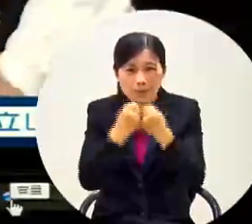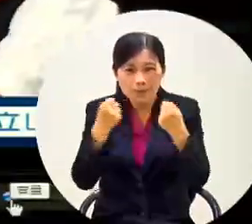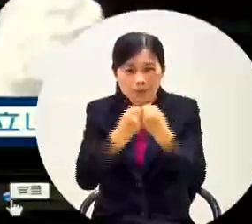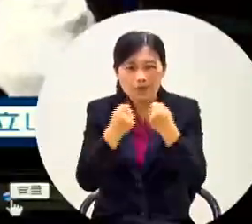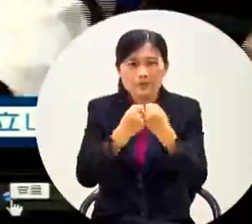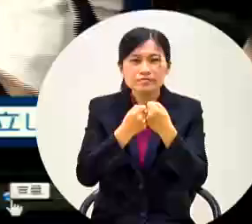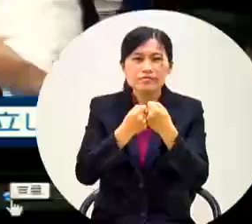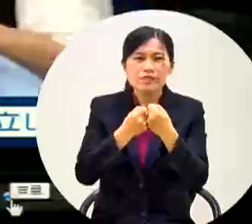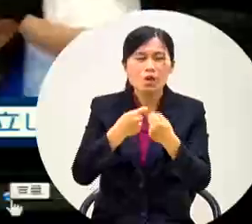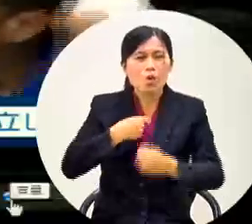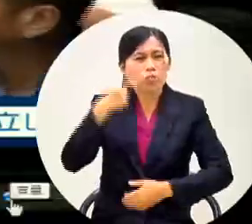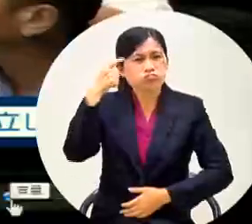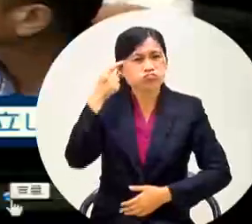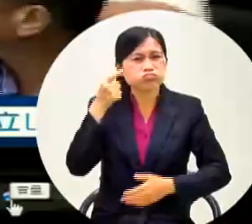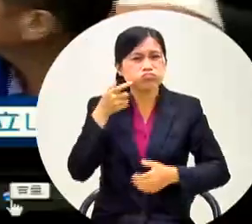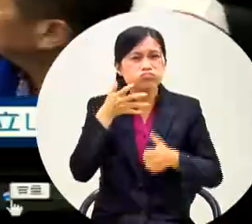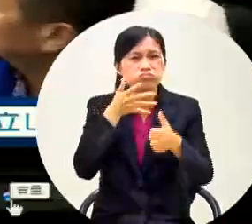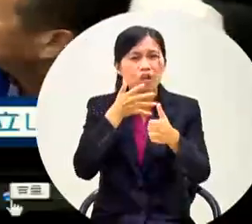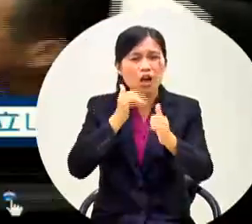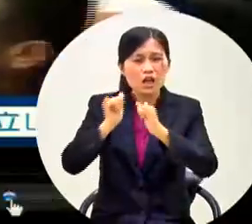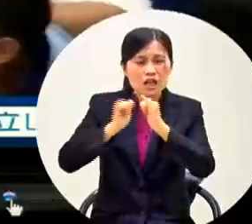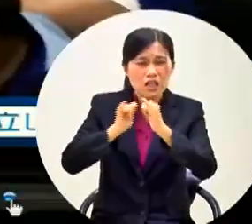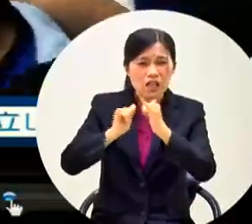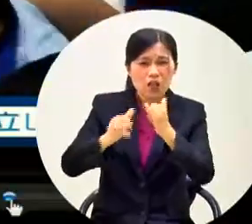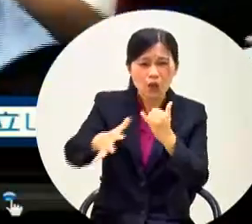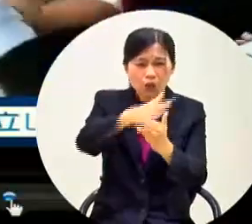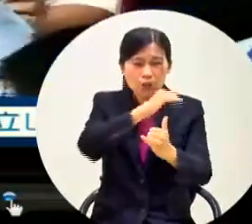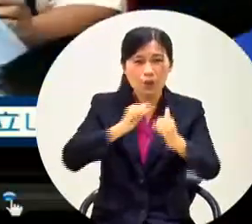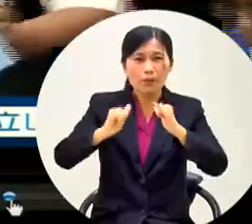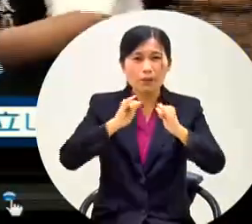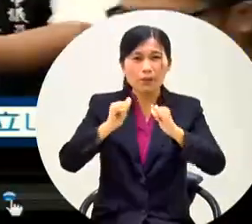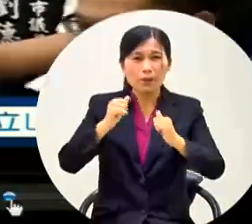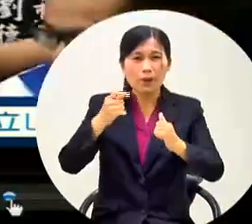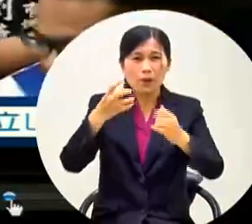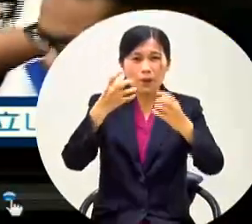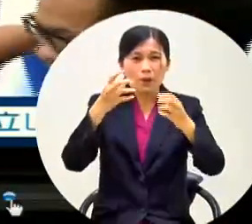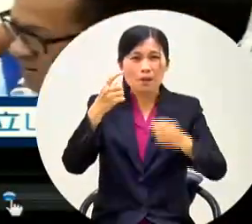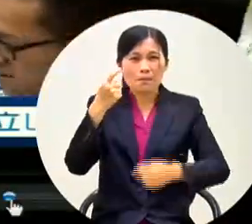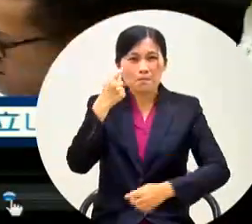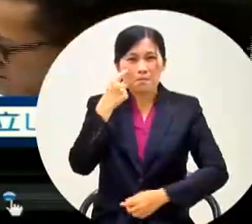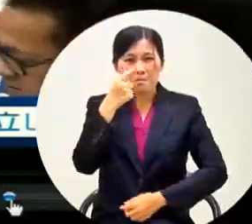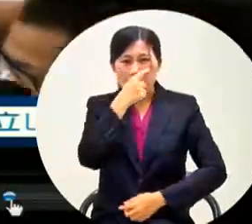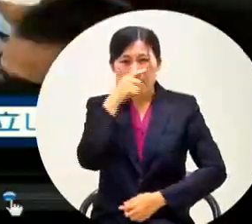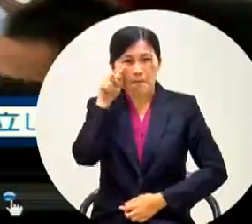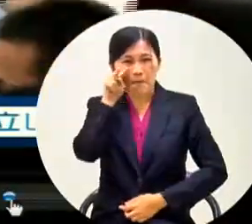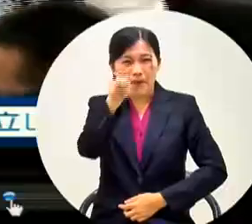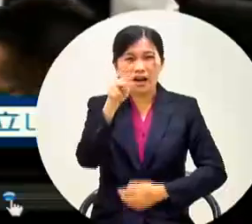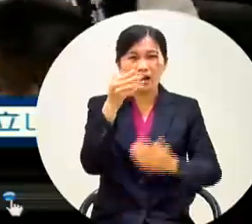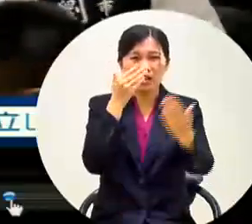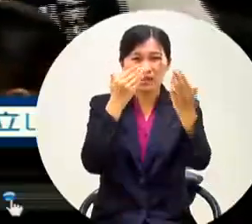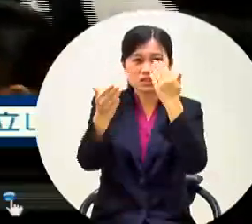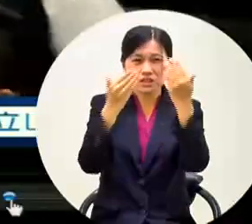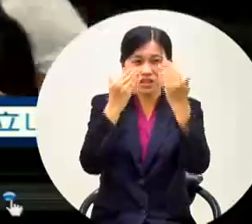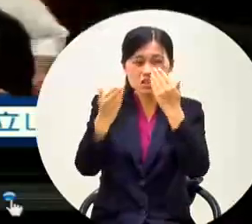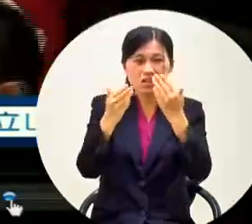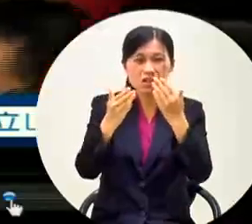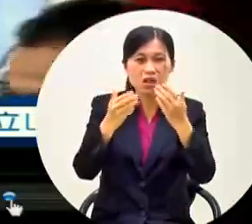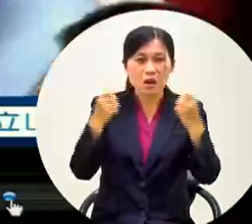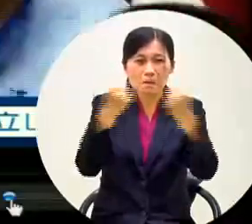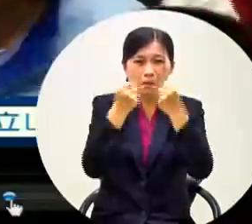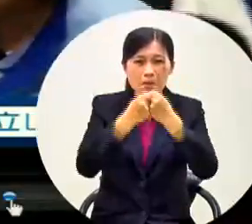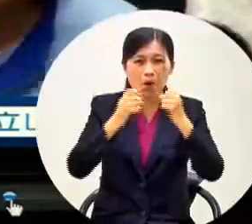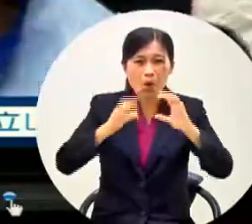跟全国人民睁大眼睛看清楚，暴力的政党是国民党，动手打人的是国民